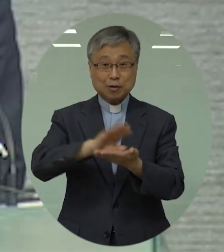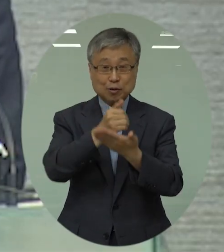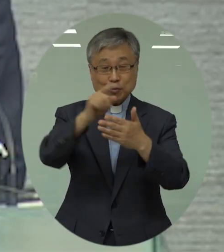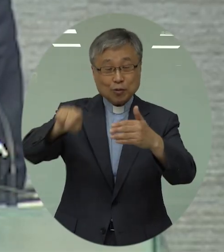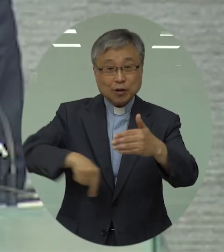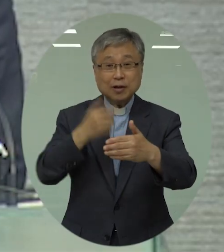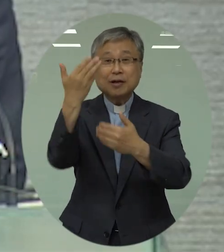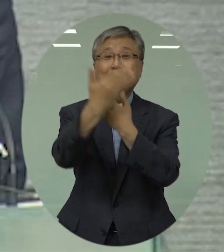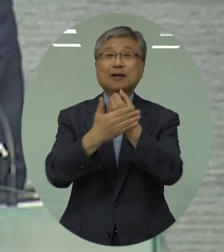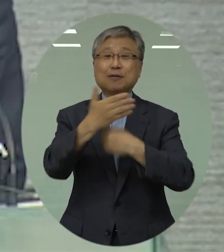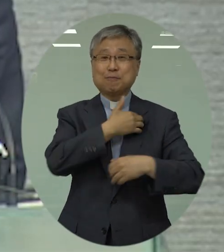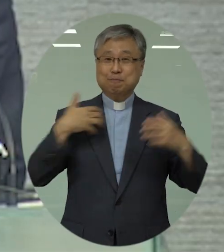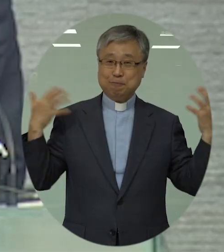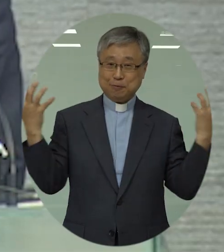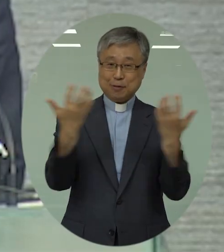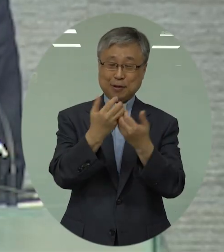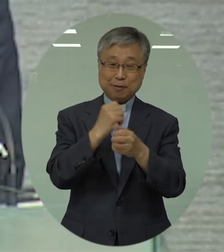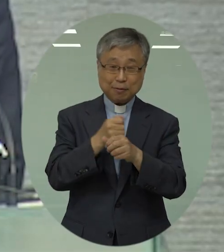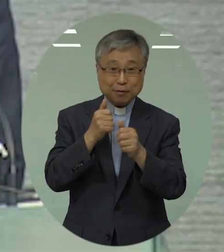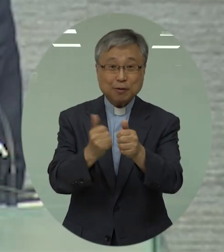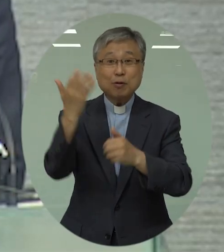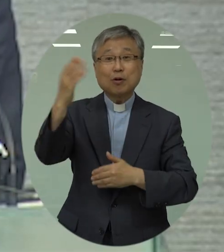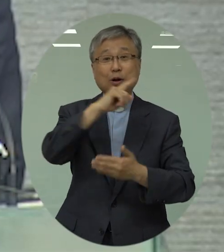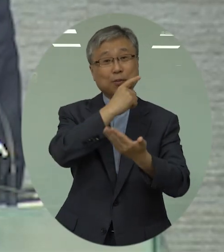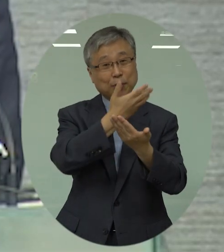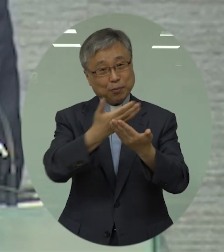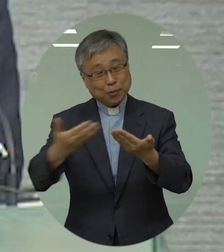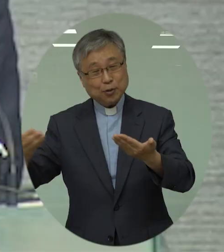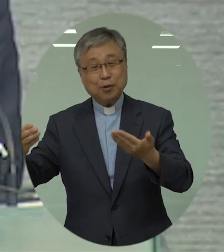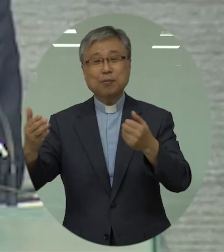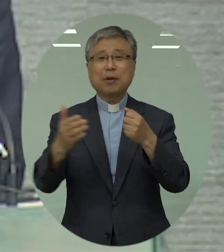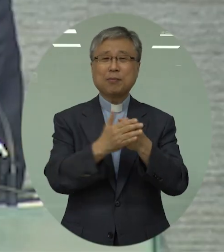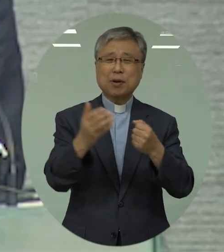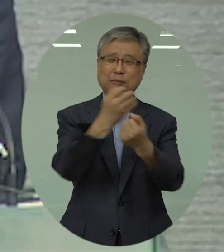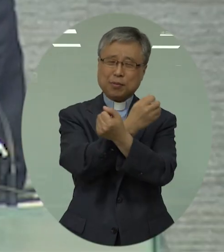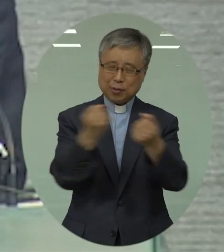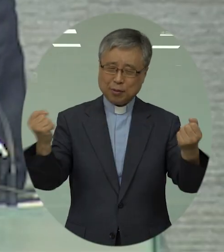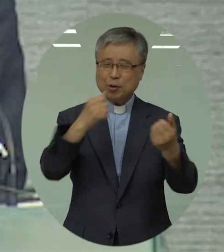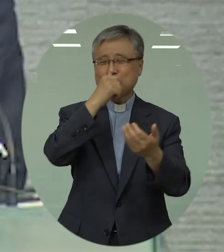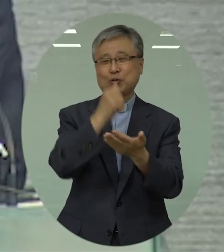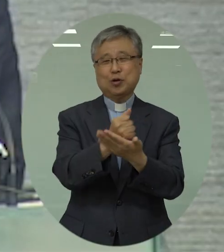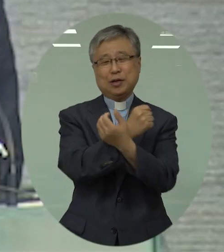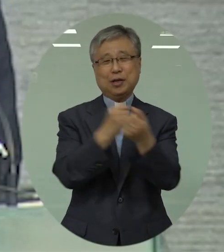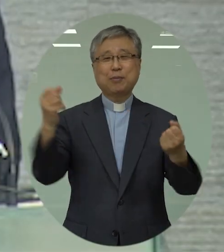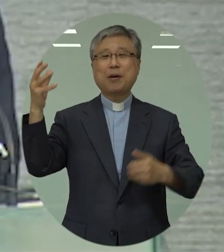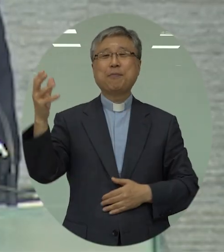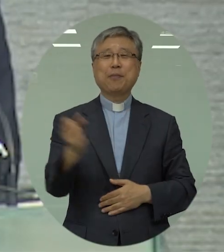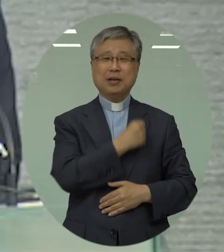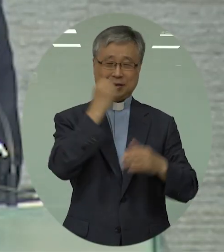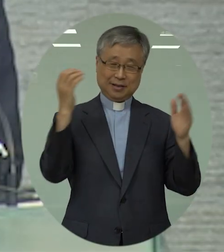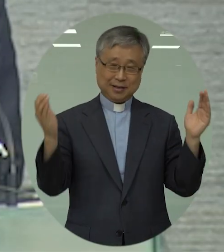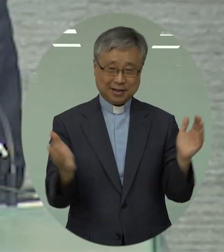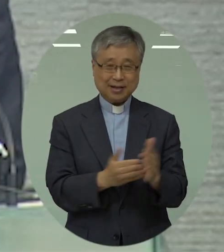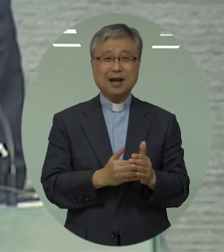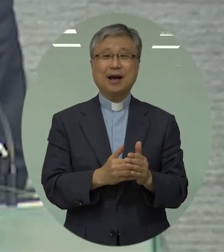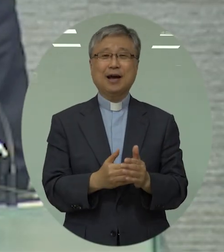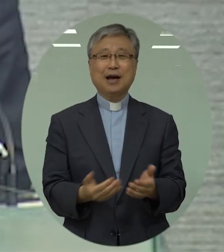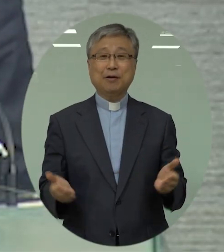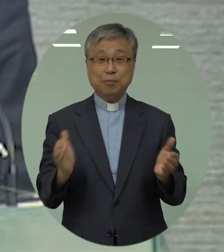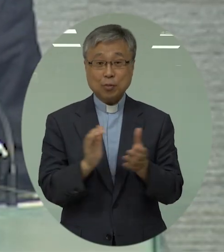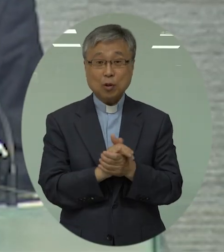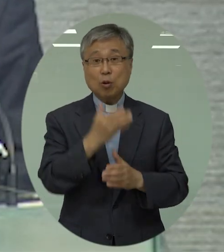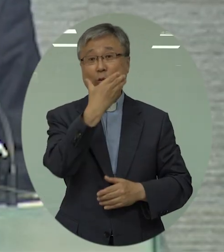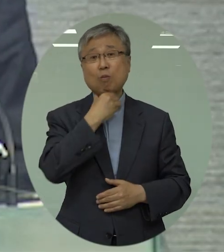안에서 그의 은혜의 풍성함을 따라 그의 피로 말미암아 성량 죄사함을 받았느니라.